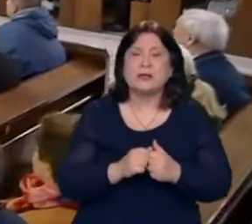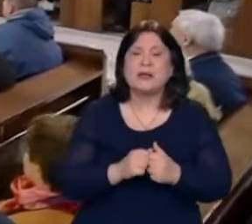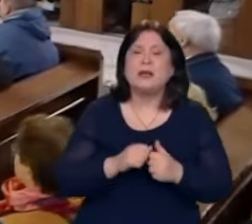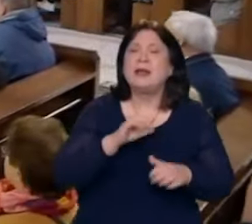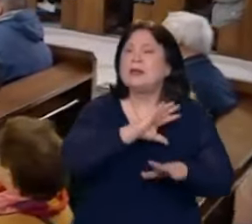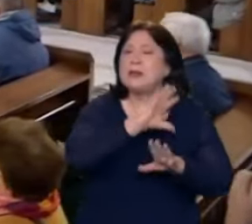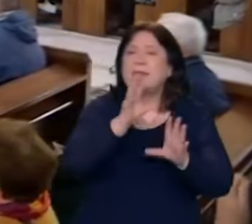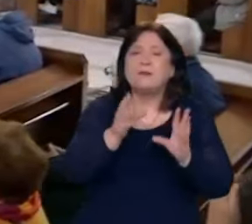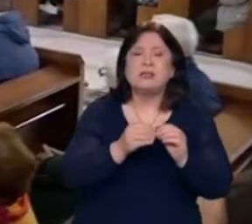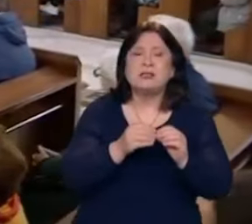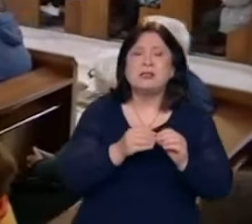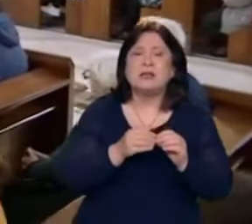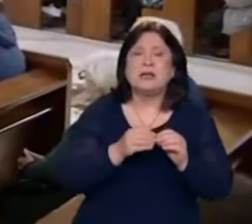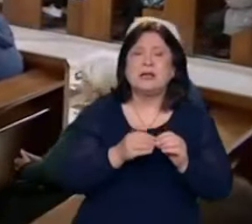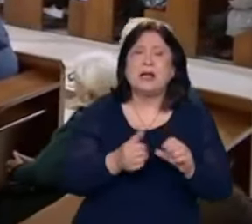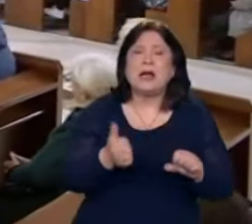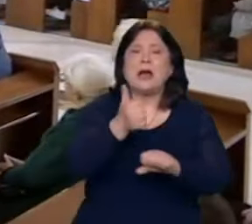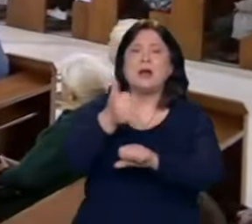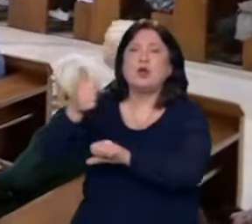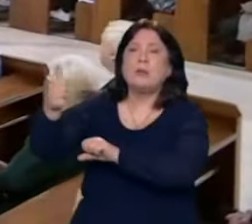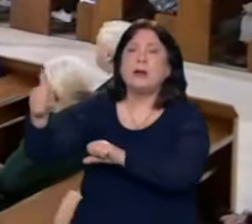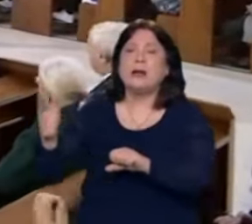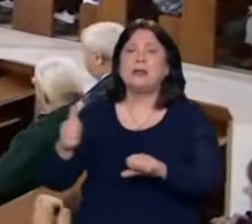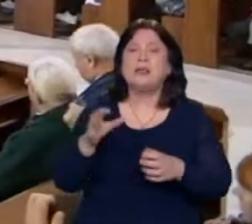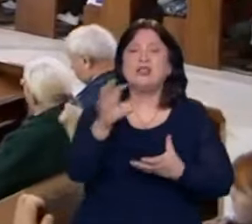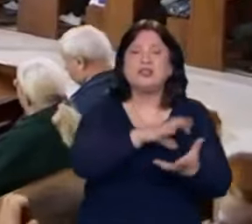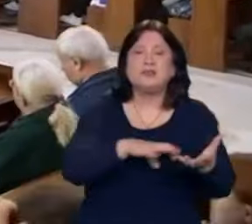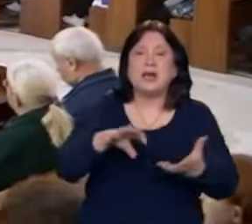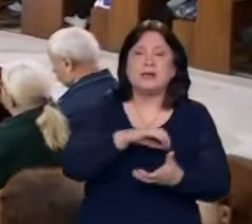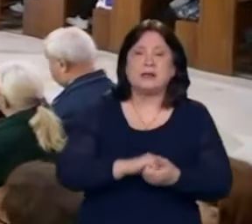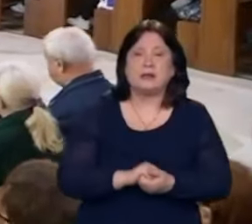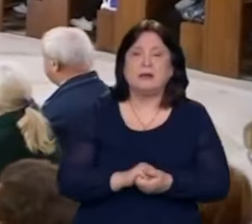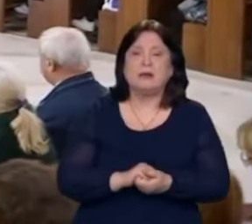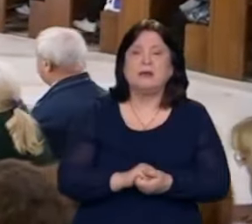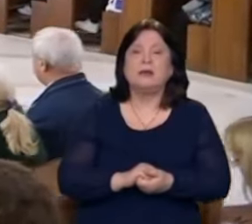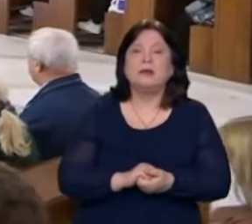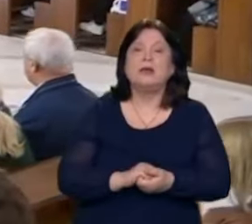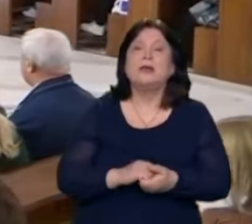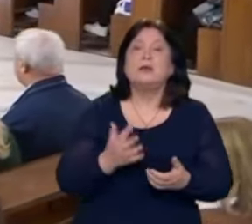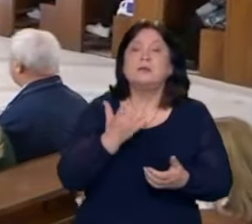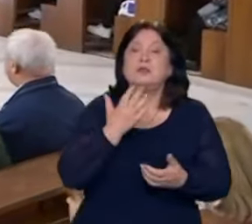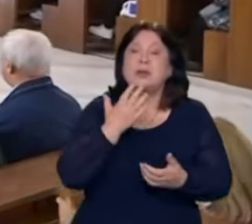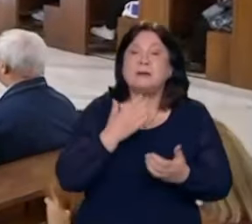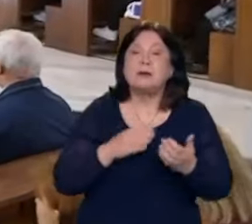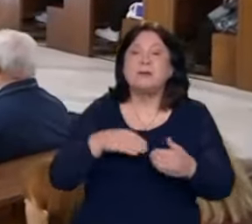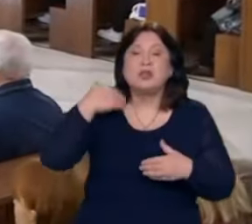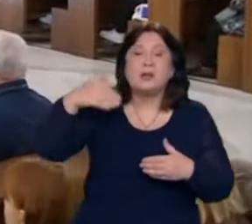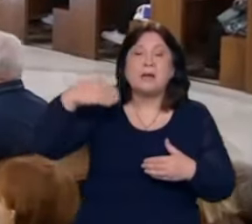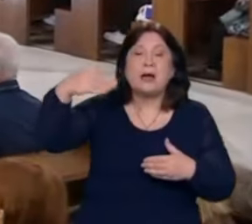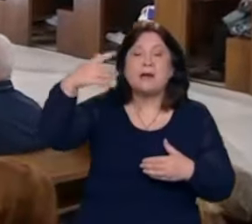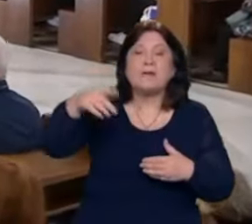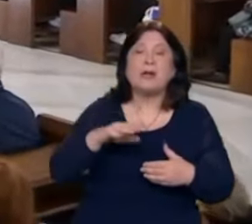areopag świata kiedy przemawiał w aach